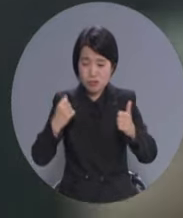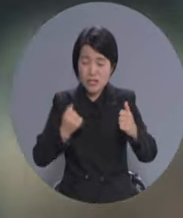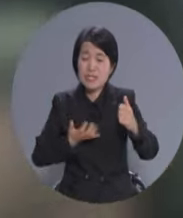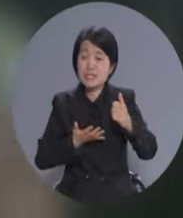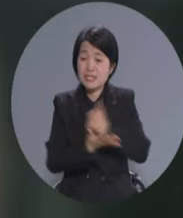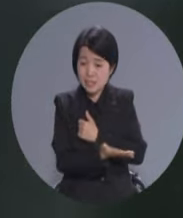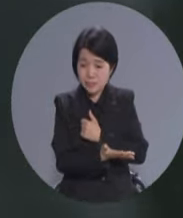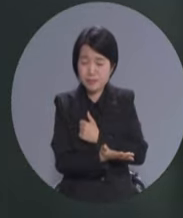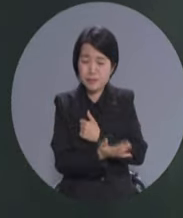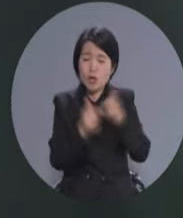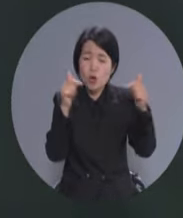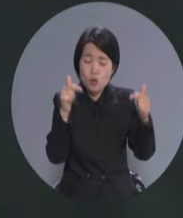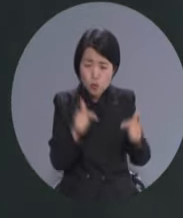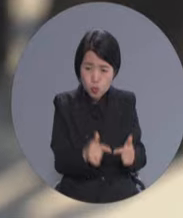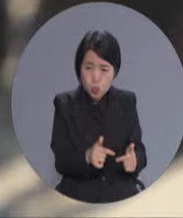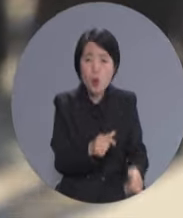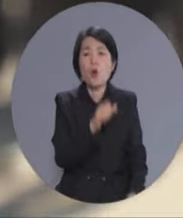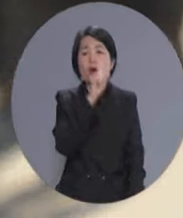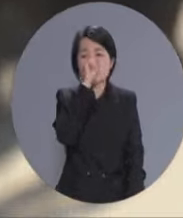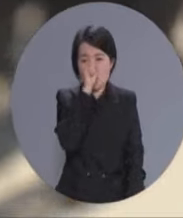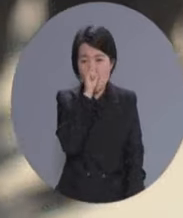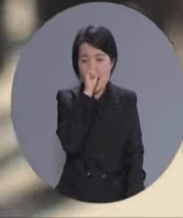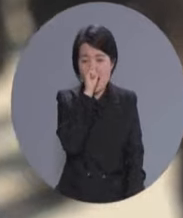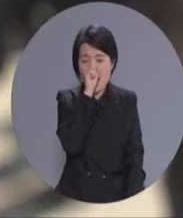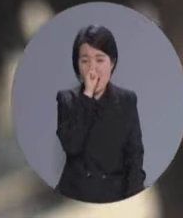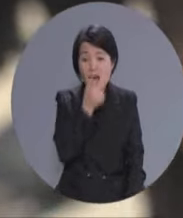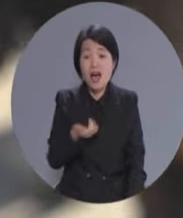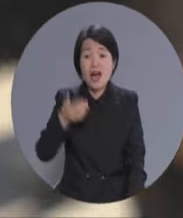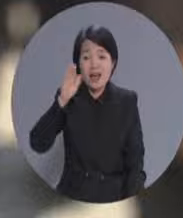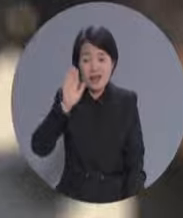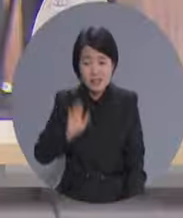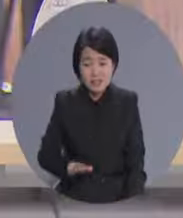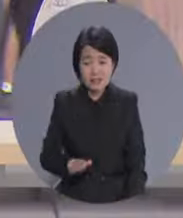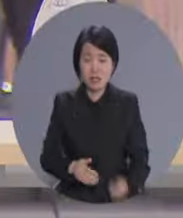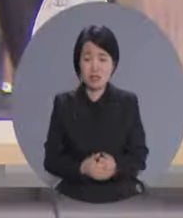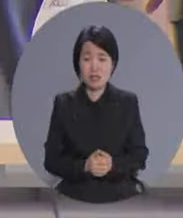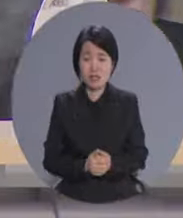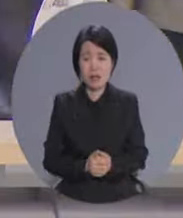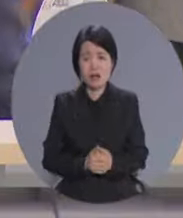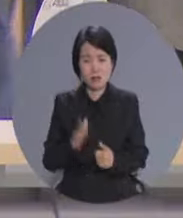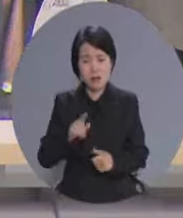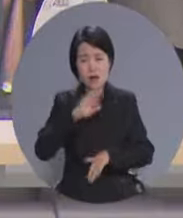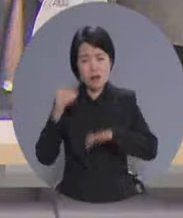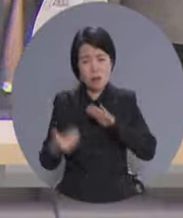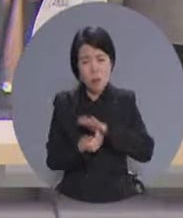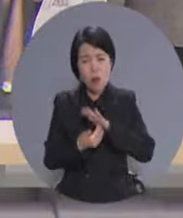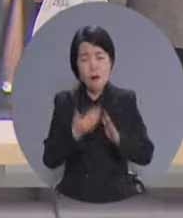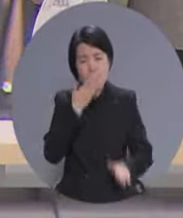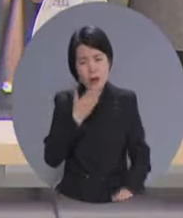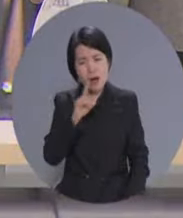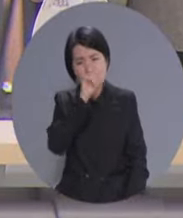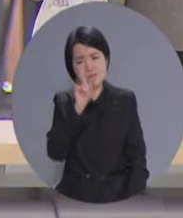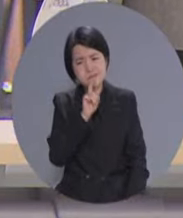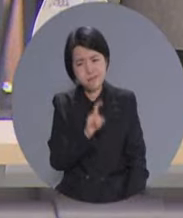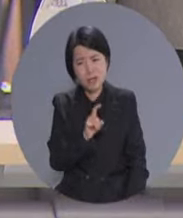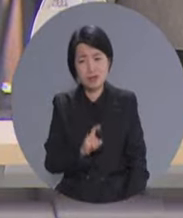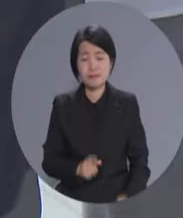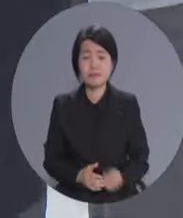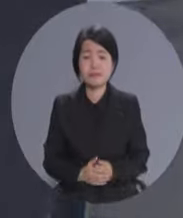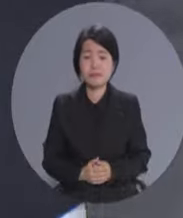영향력을 최소화하려는 움직임은 긍정적으로 평가할 만하지만 현실적으로 가능할지에 대한 의무는 남아